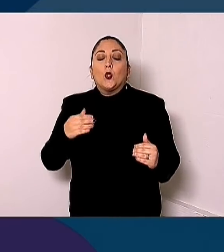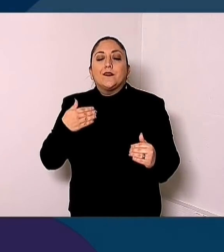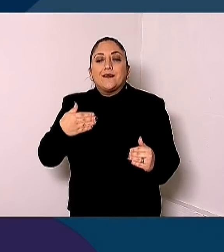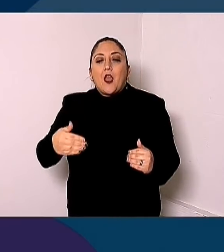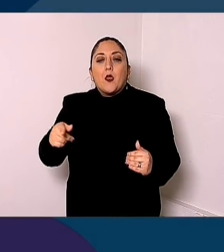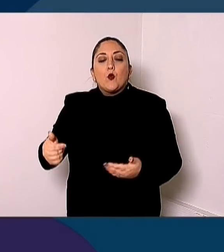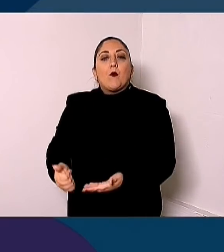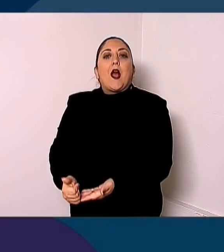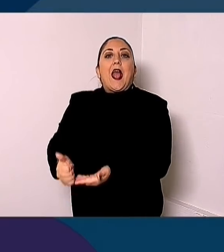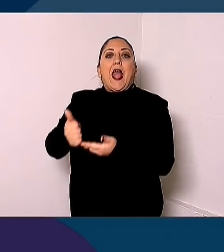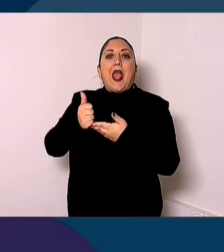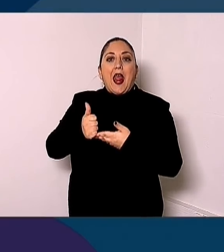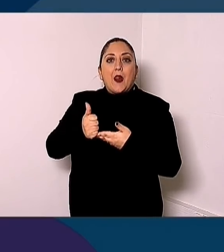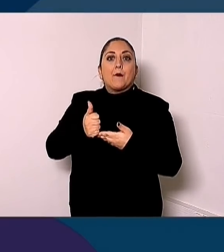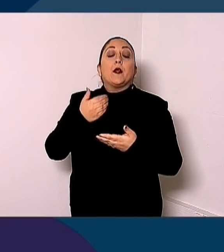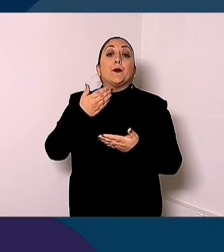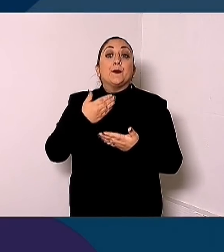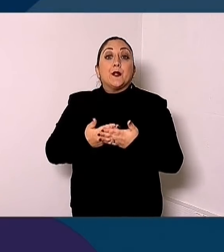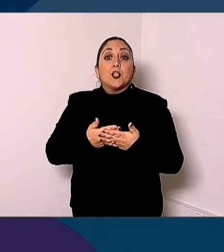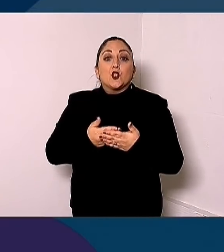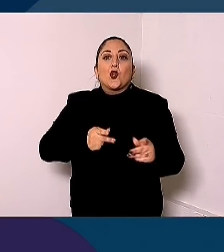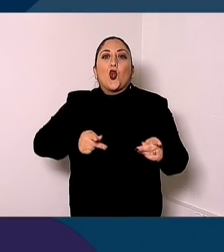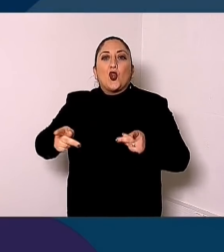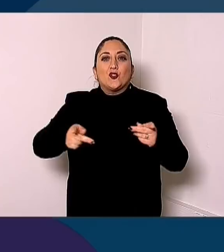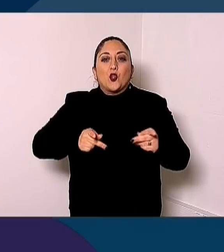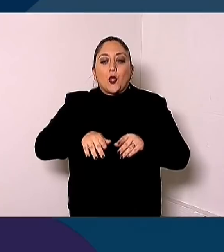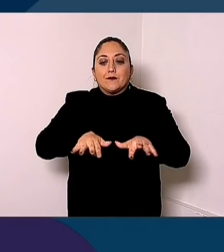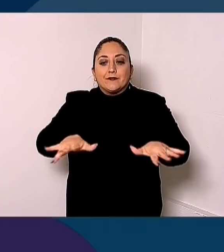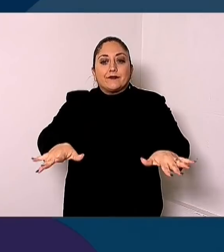magħna biex aħna nkun nistgħu innaqsu l-firxa.